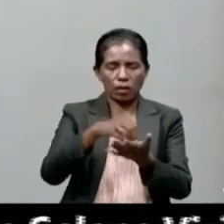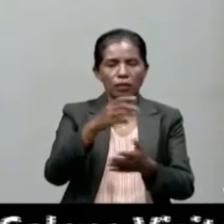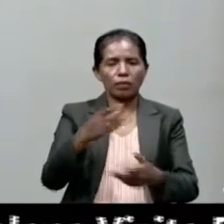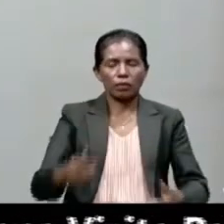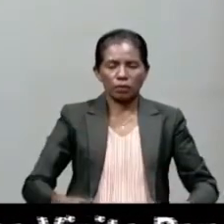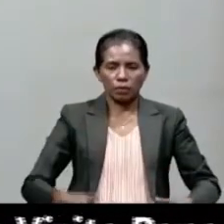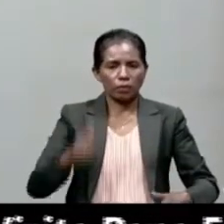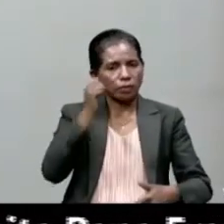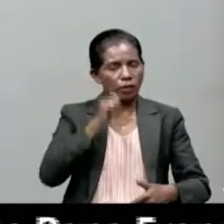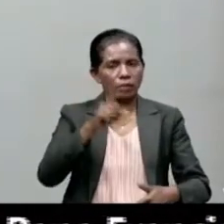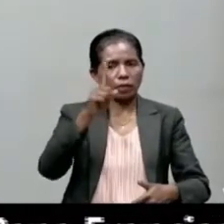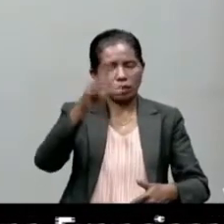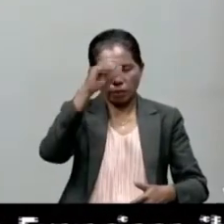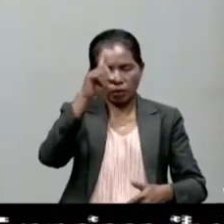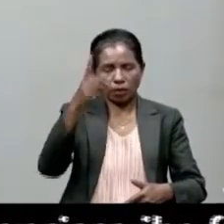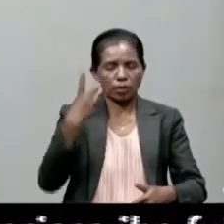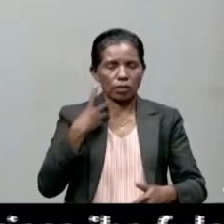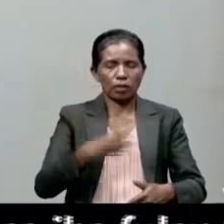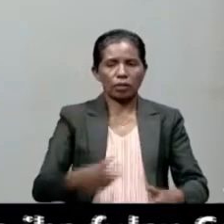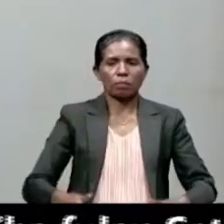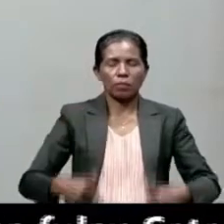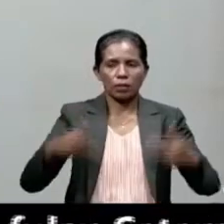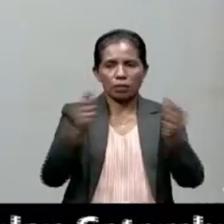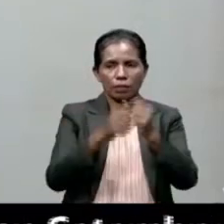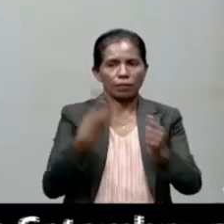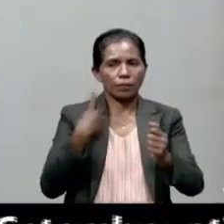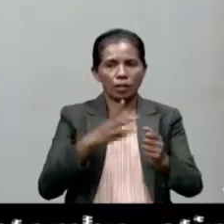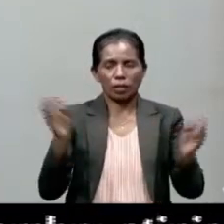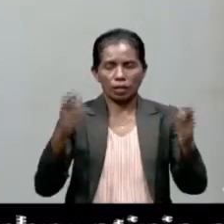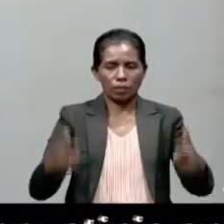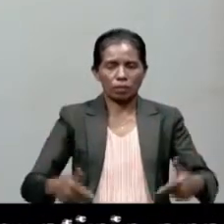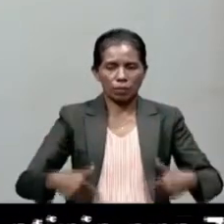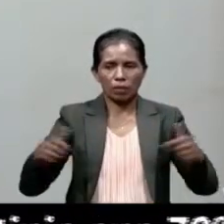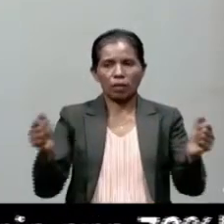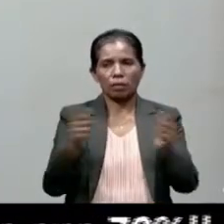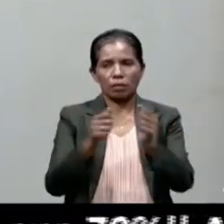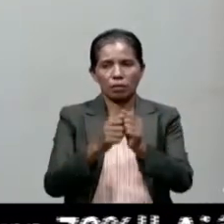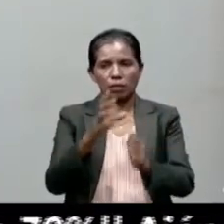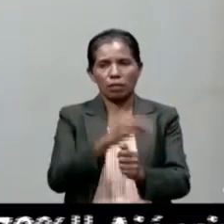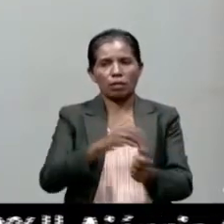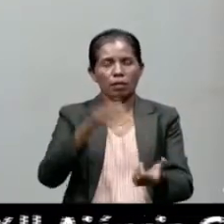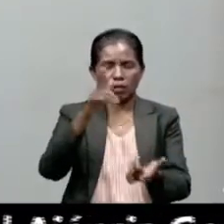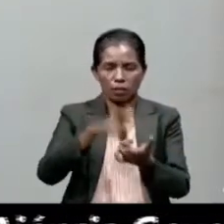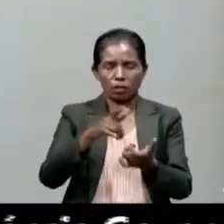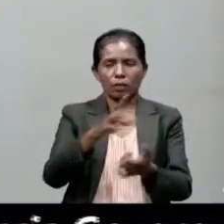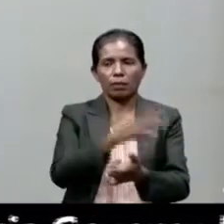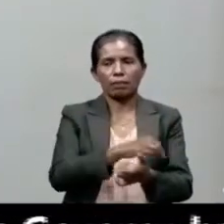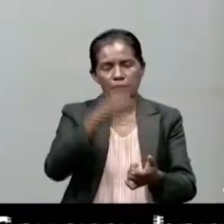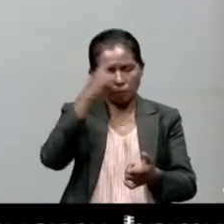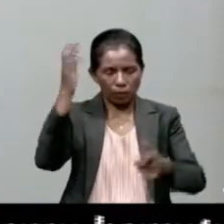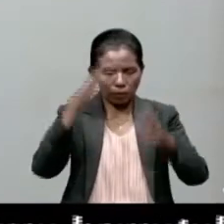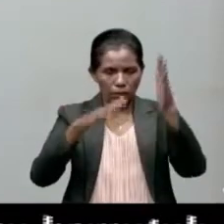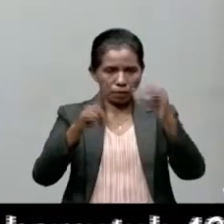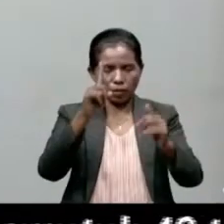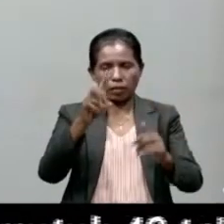molto agora ita cadentia molto ma ita la mori sa molto e a parte era sa sexual tamo problema ida